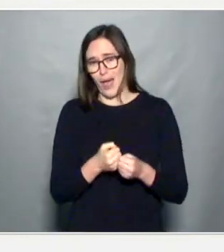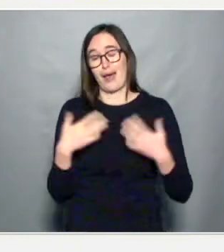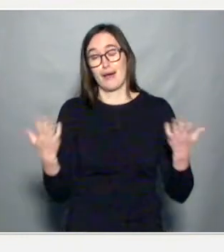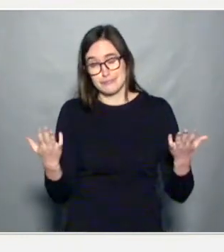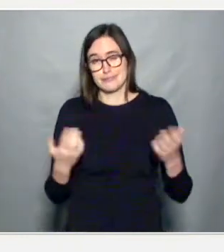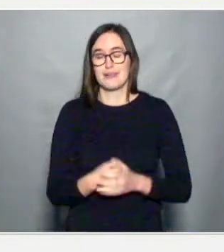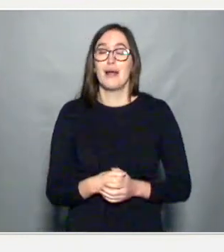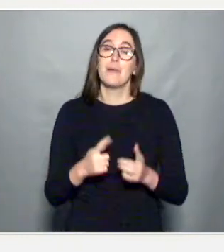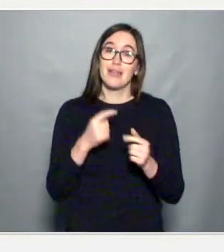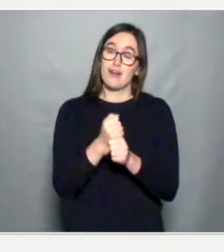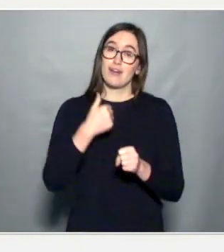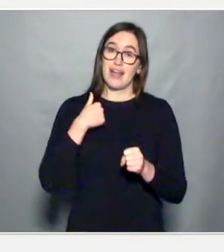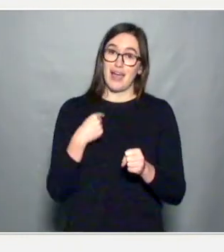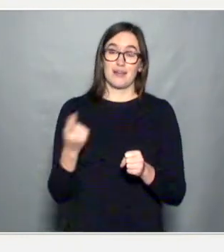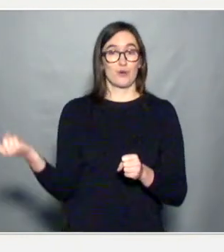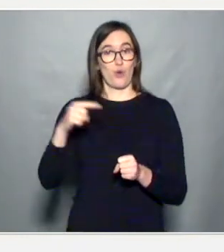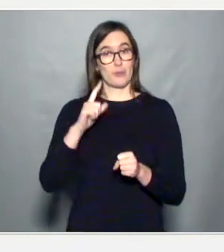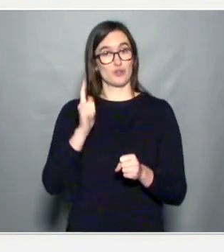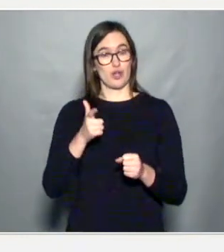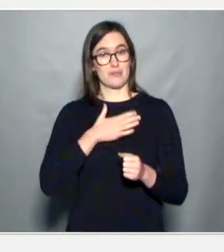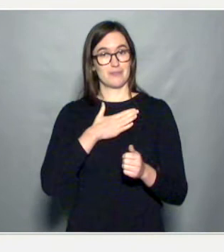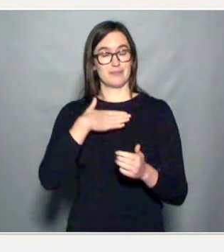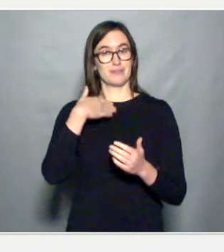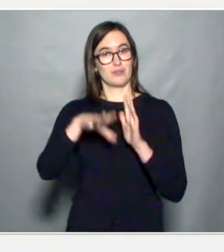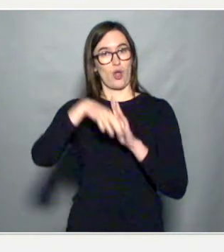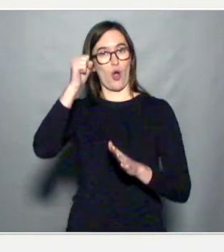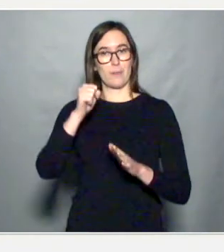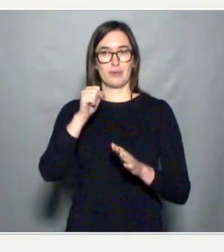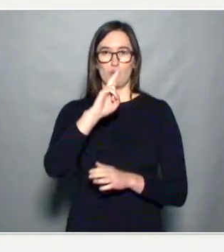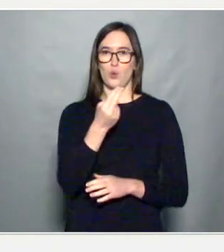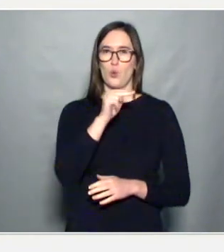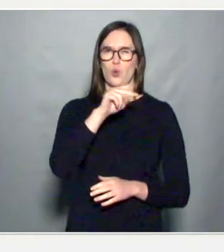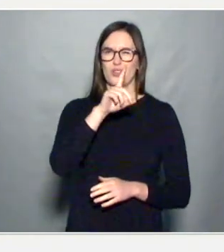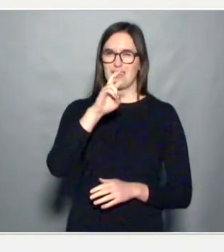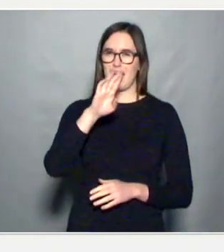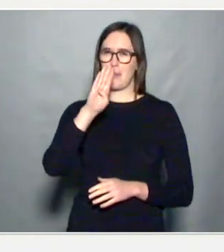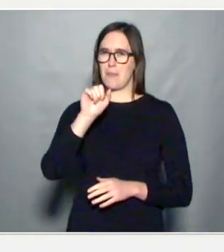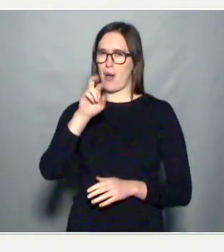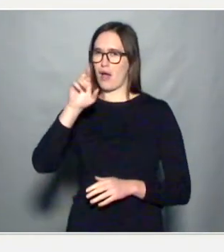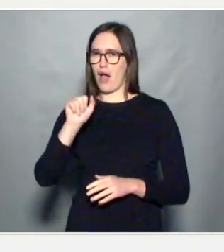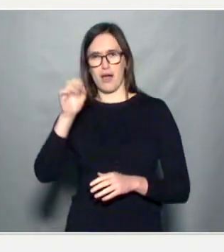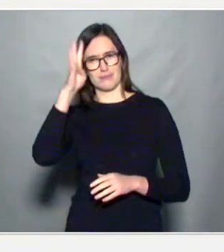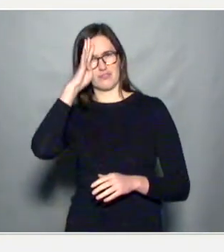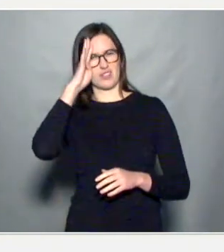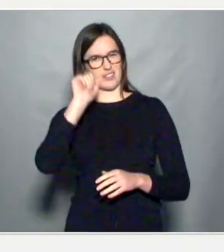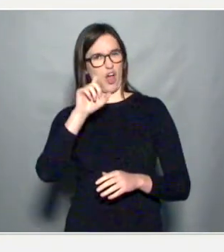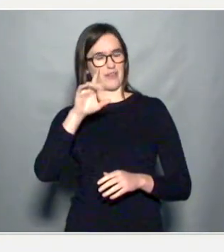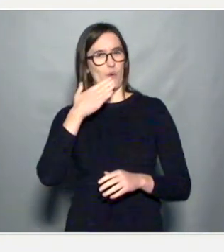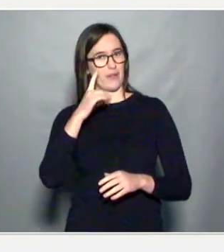Jag är i alla fall här för att prata om underbara ADHD och dela med mig lite av min egen